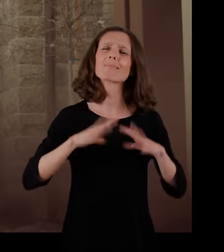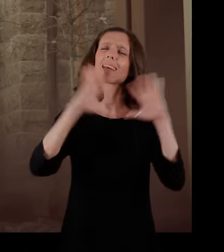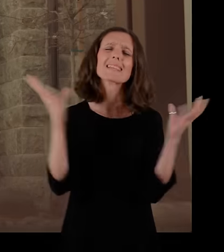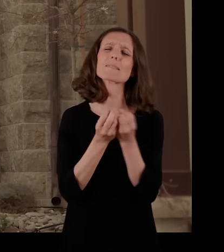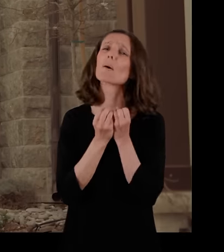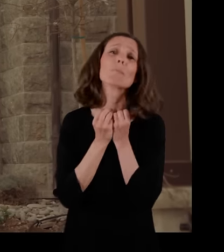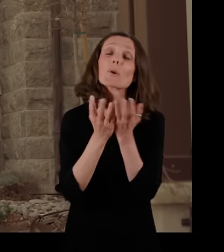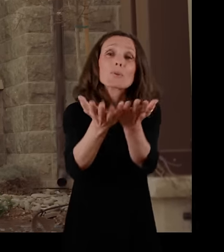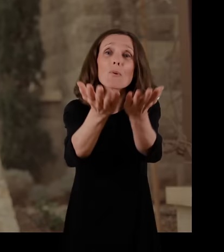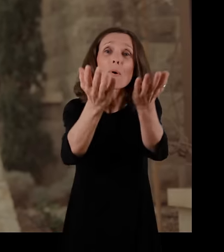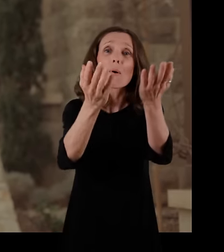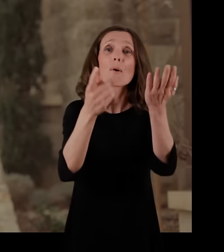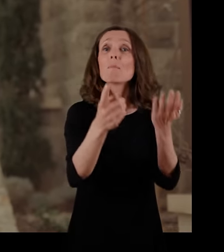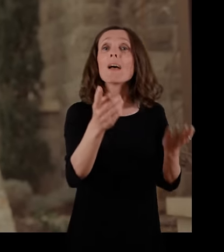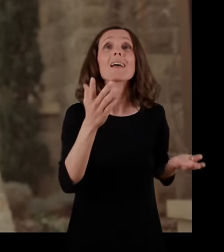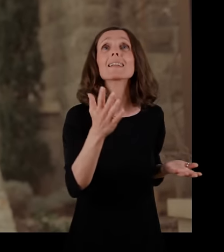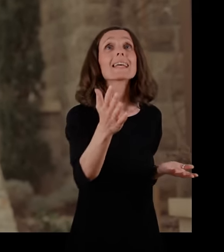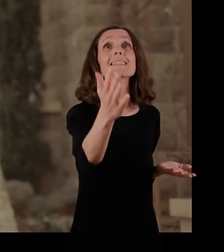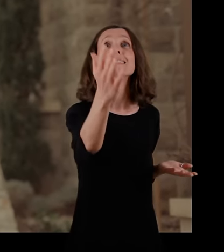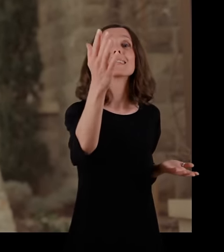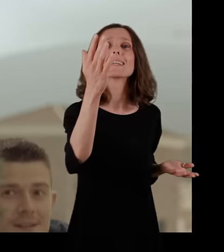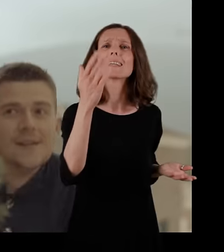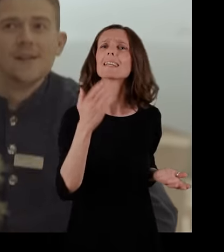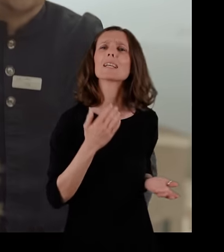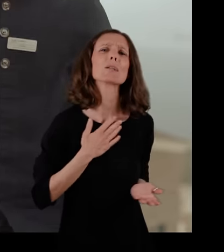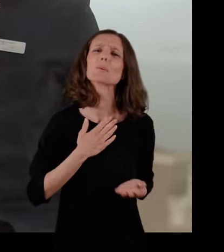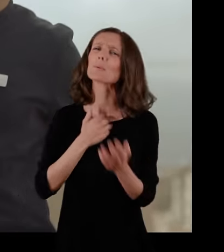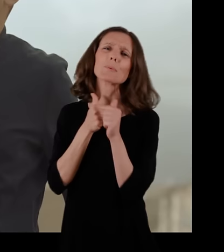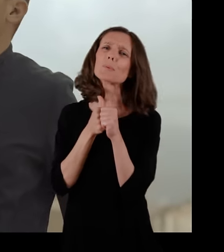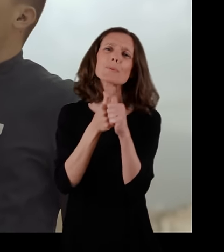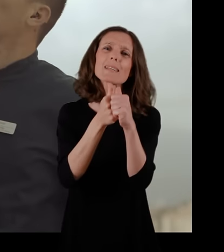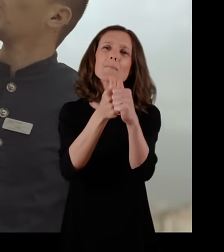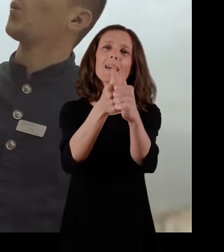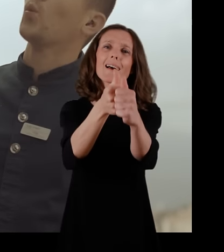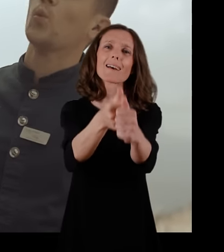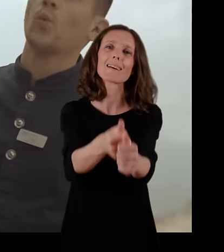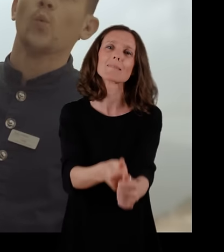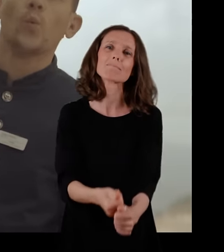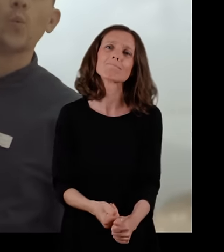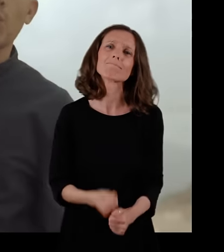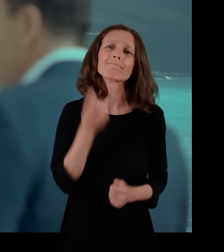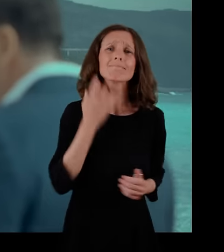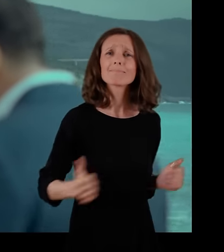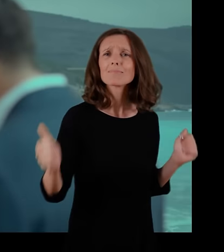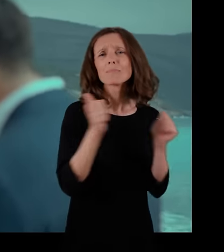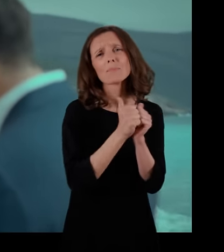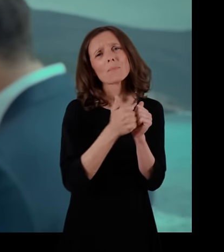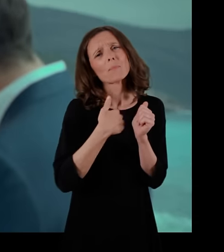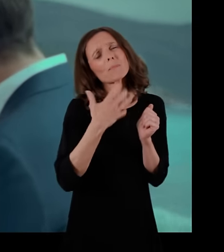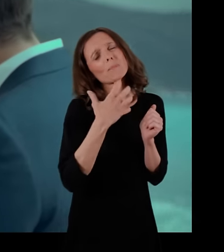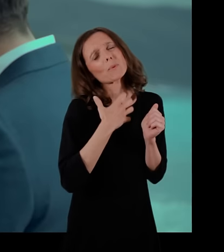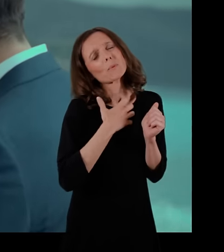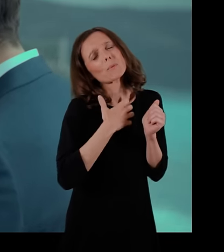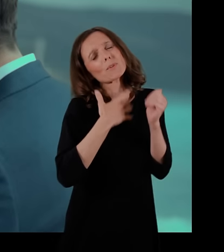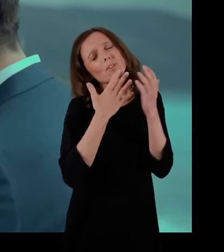Neka bude sve po tvom, gdje si ti, tu sam ja. Tu je